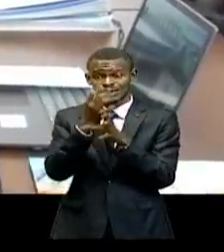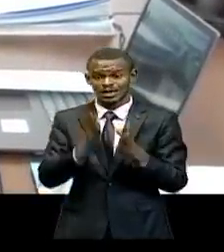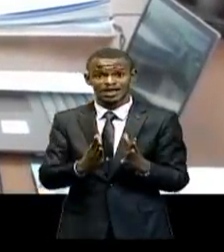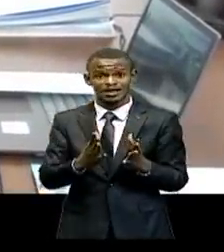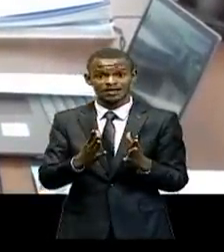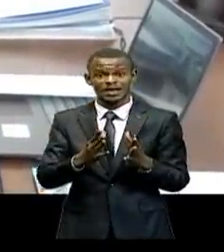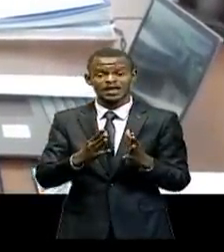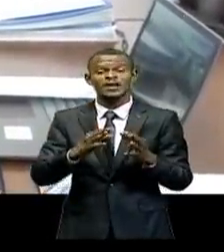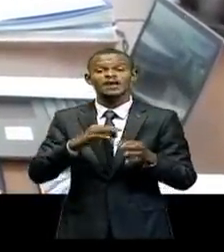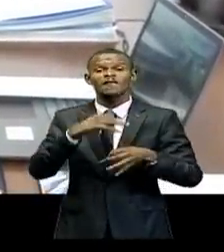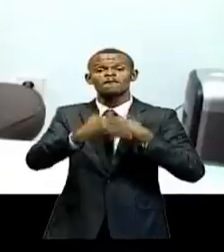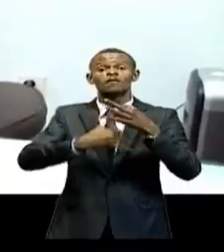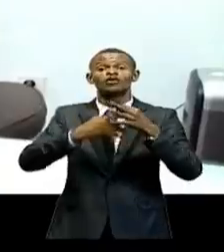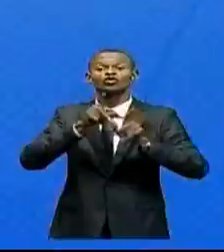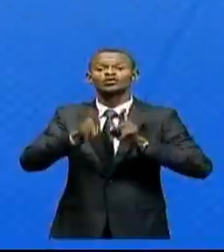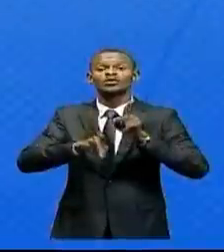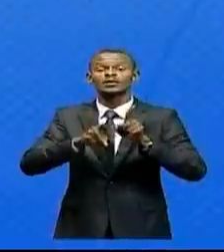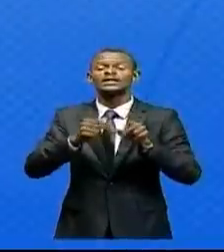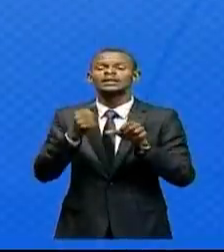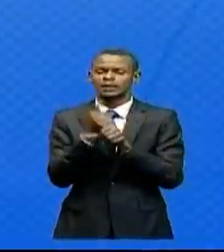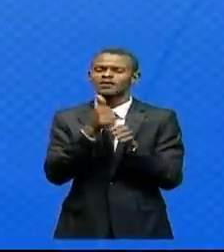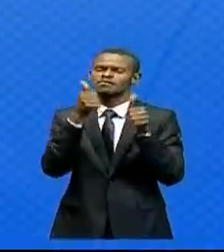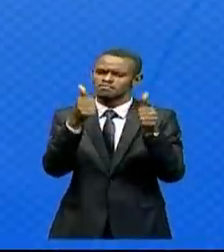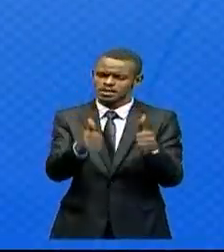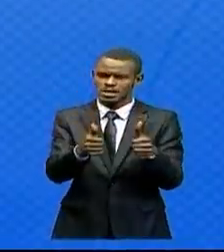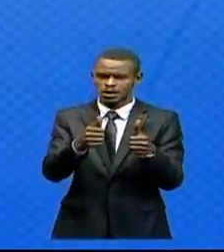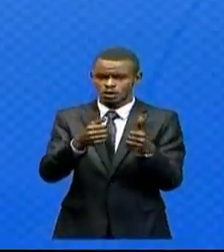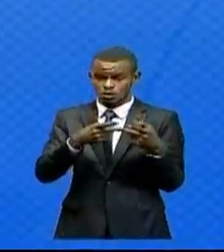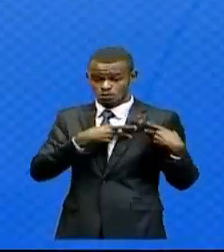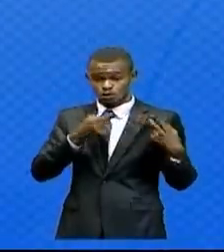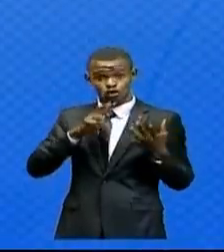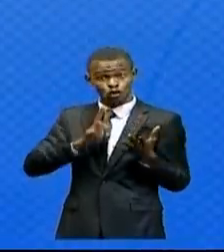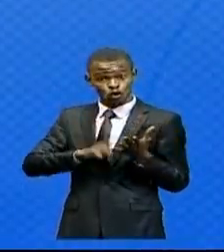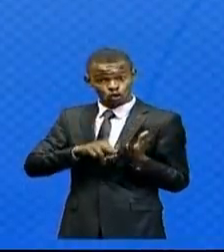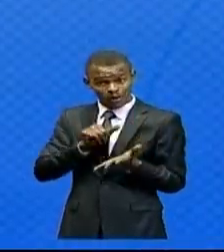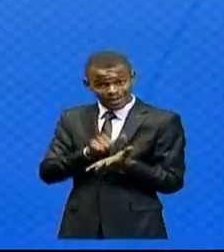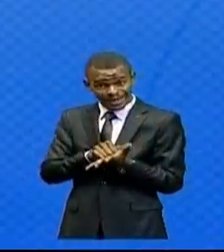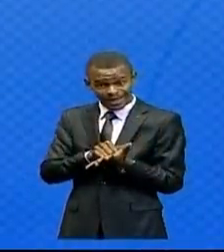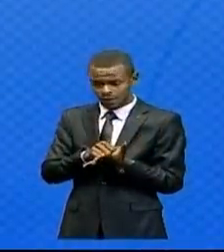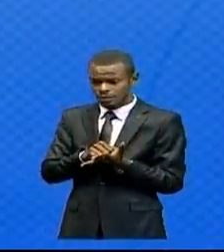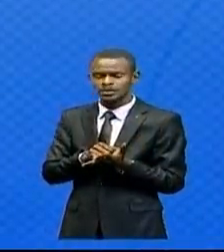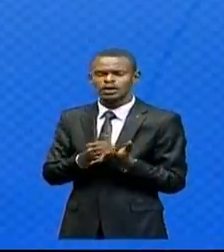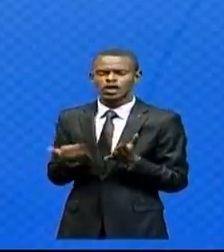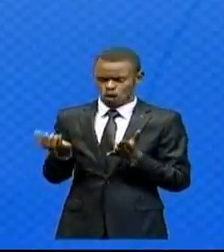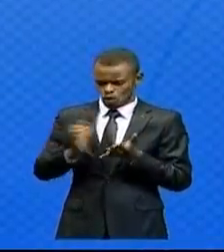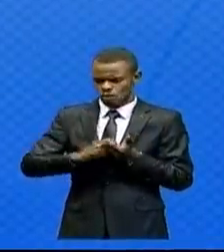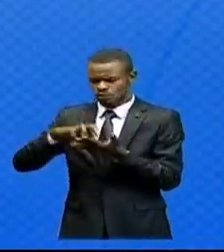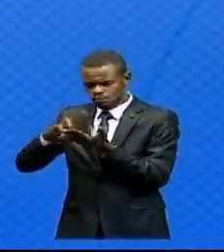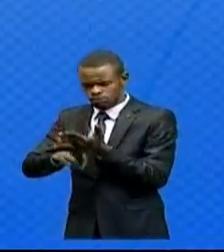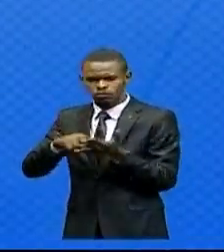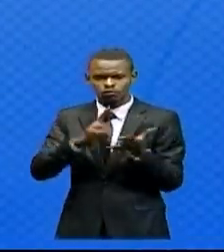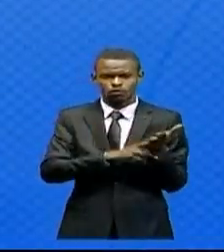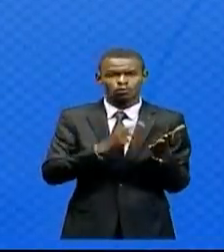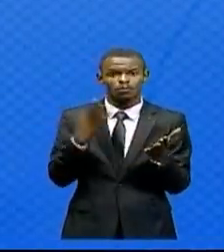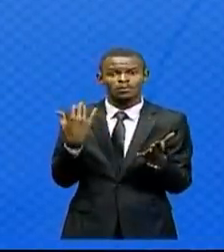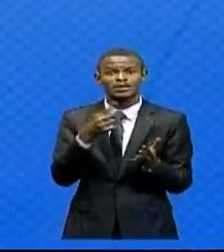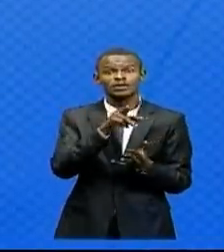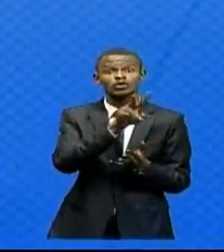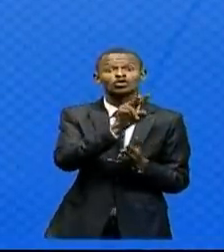carrière de service public de l'État. Le protocole d'accord signé par les deux parties le 2 novembre